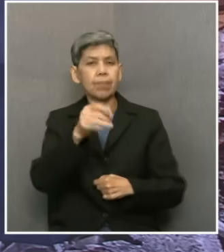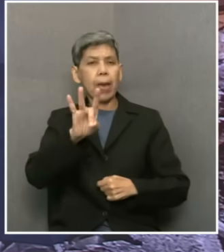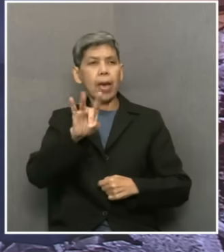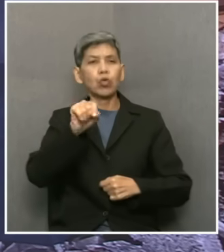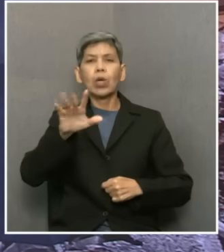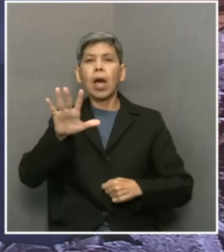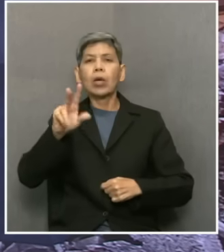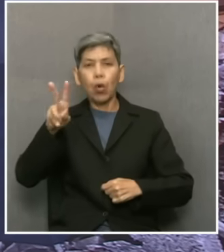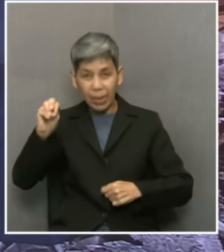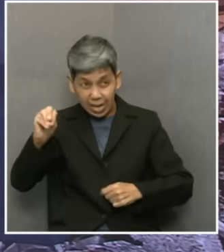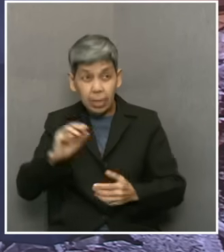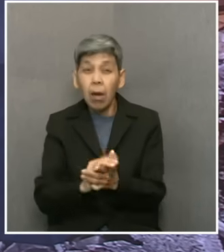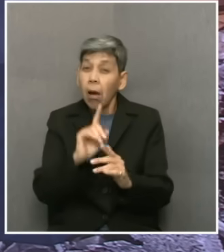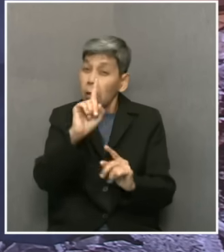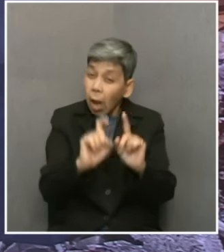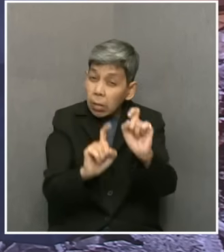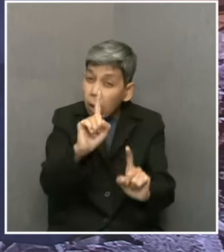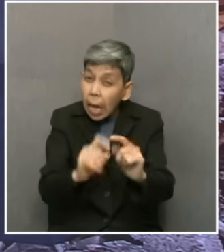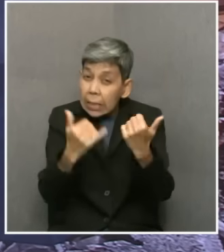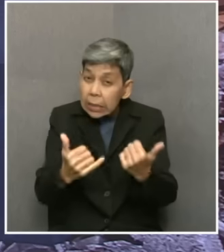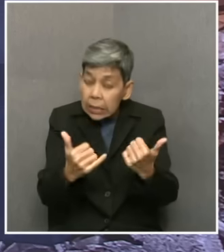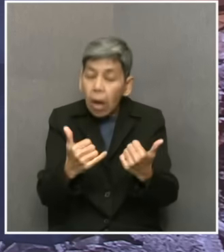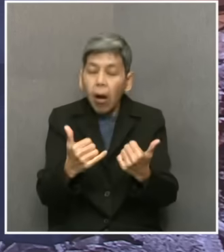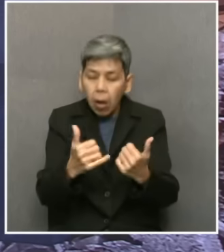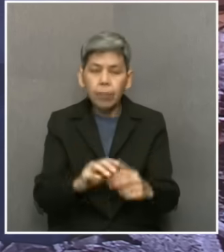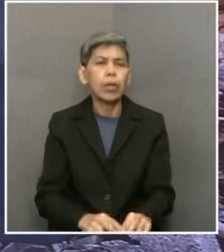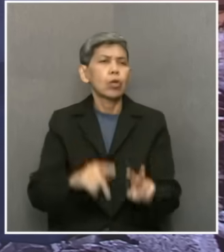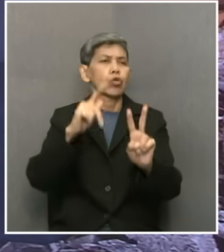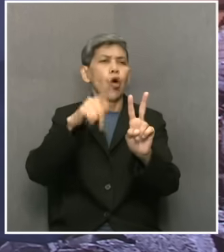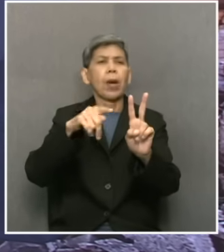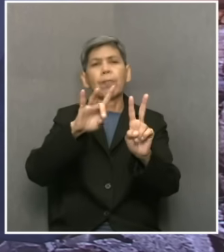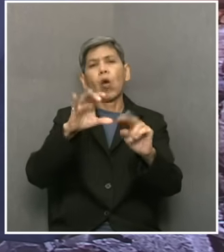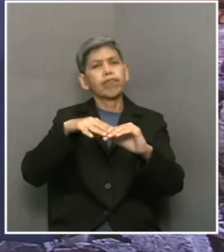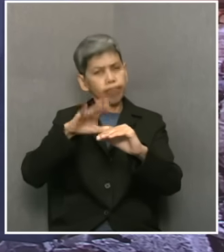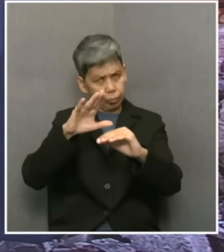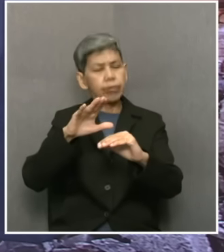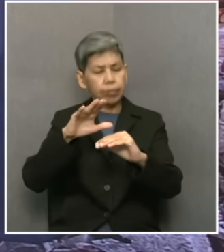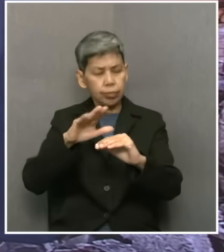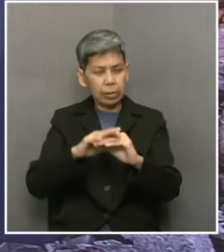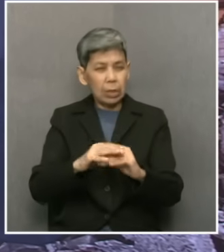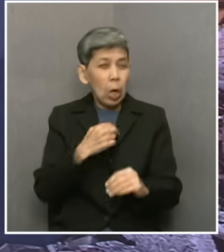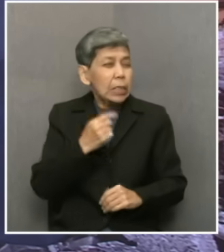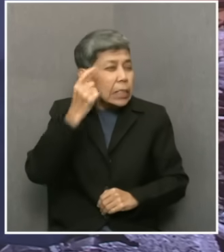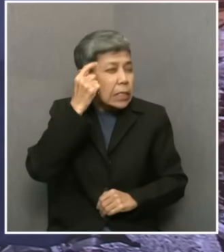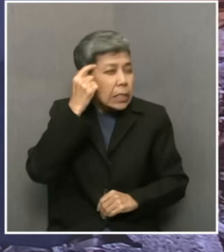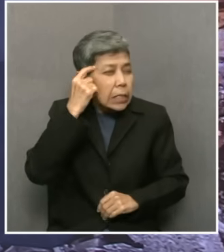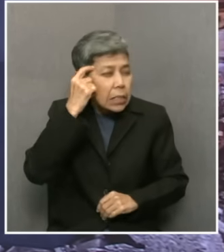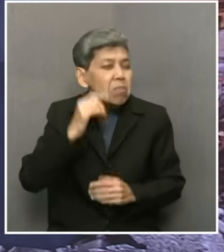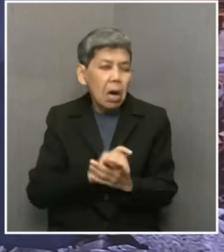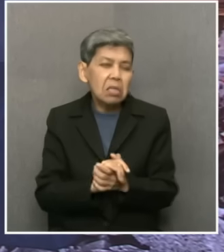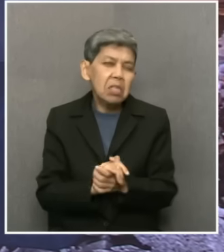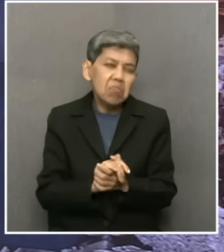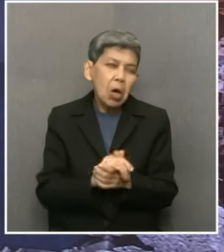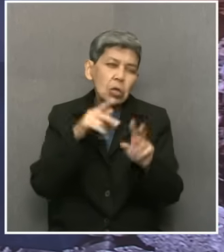กิโลเมตรยอดเสียชีวิตล่าสุดตอนนี้จากรายงานเนี่ยเกิน 2,800 คนแล้วนะคะแต่จากคาดการณ์ไม่น่าจะ